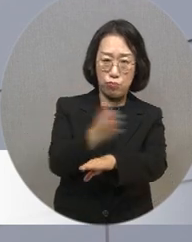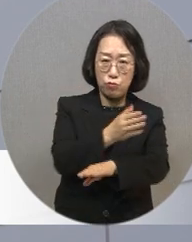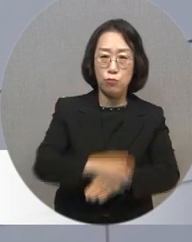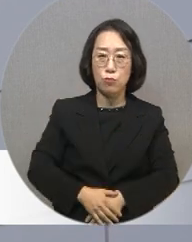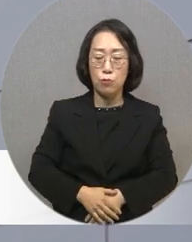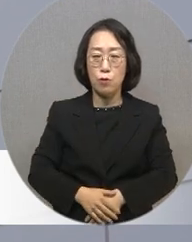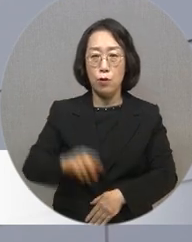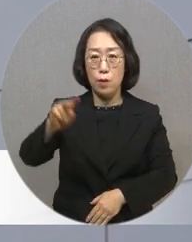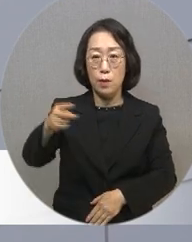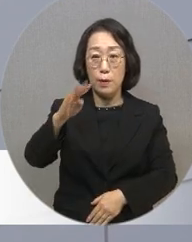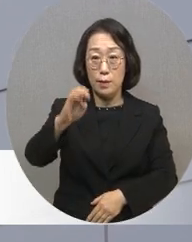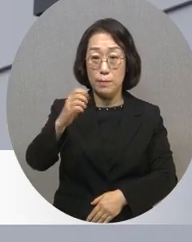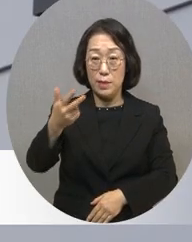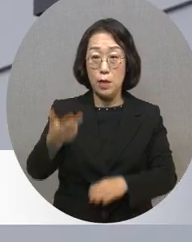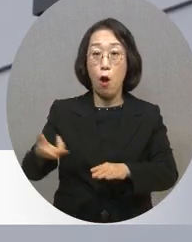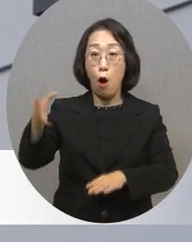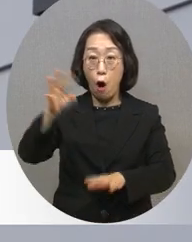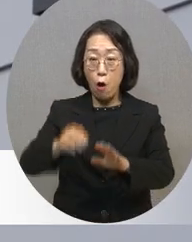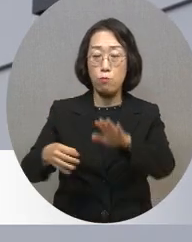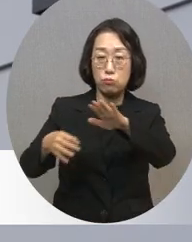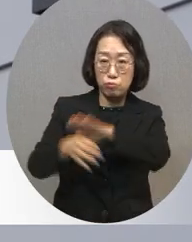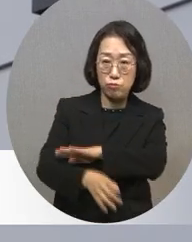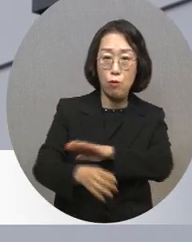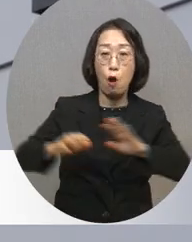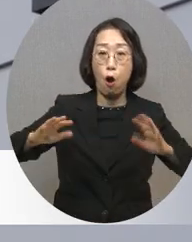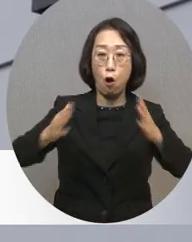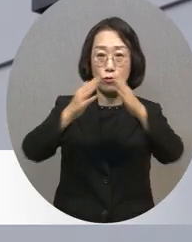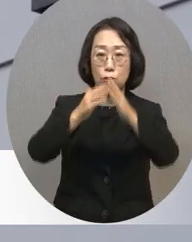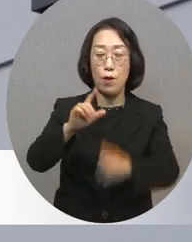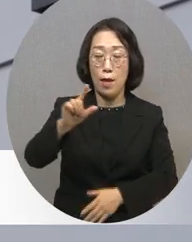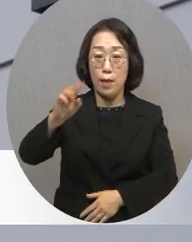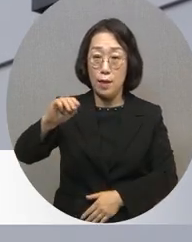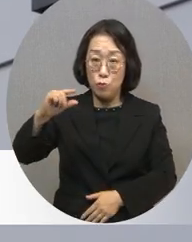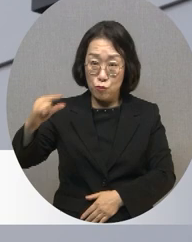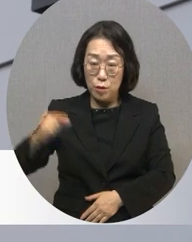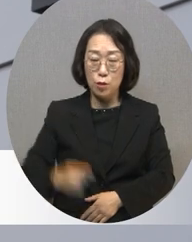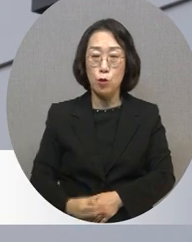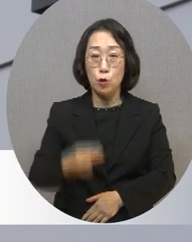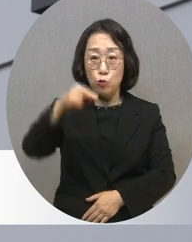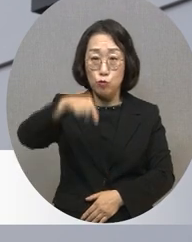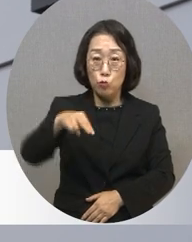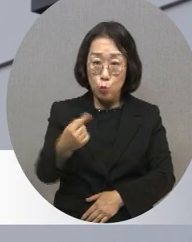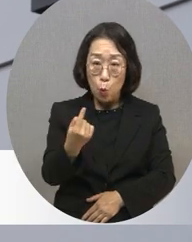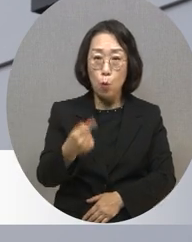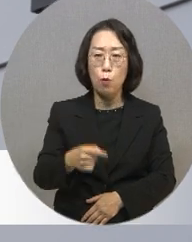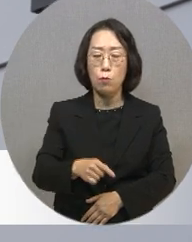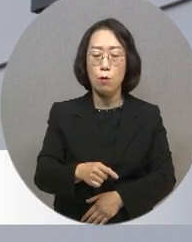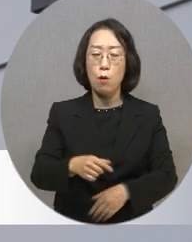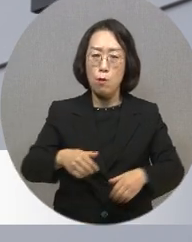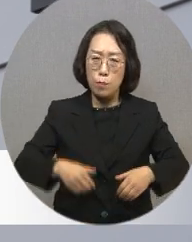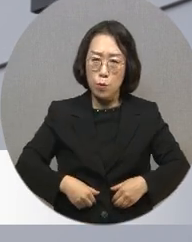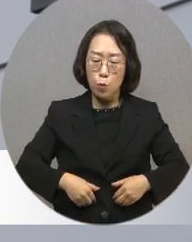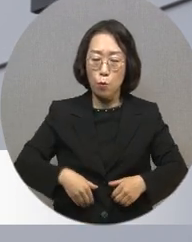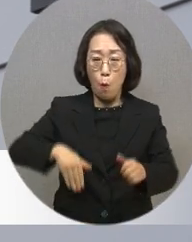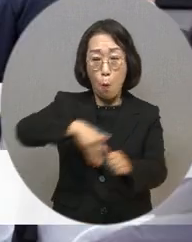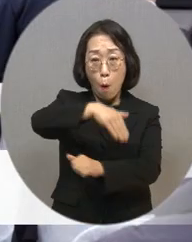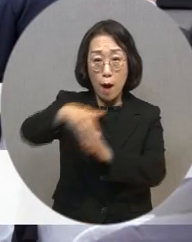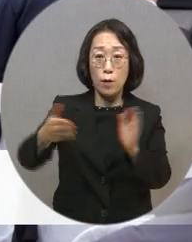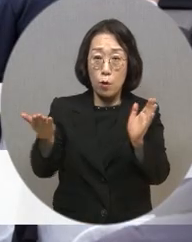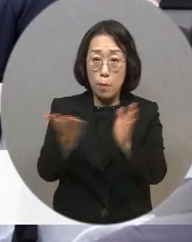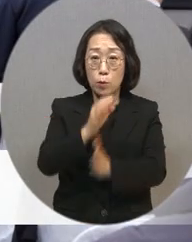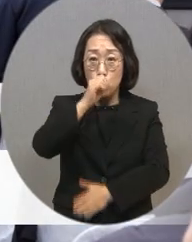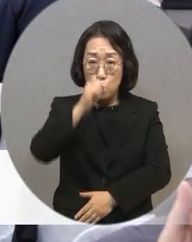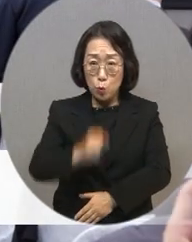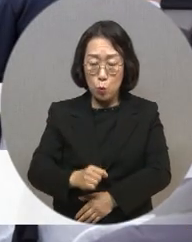총 247억 원이 투입된 연구센터는 LNG, 수소 등 극좋은이 필요한 친환경 에너지 저장